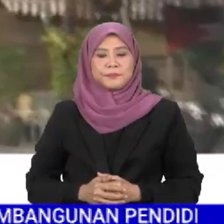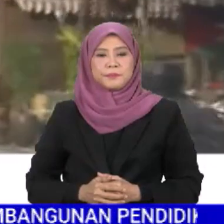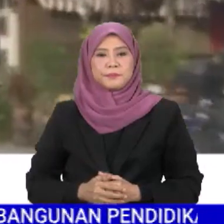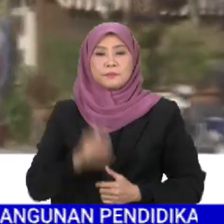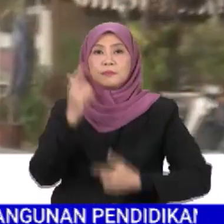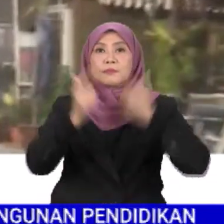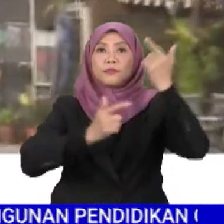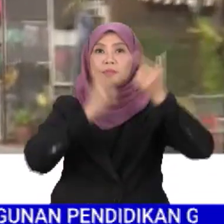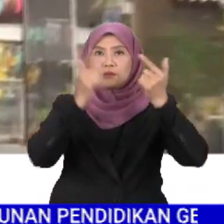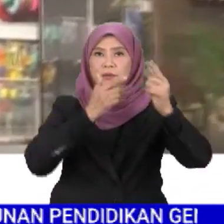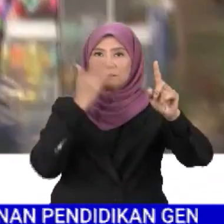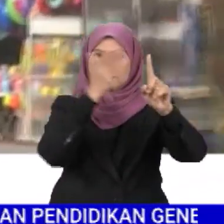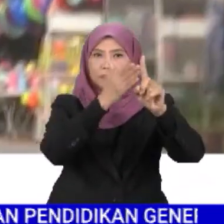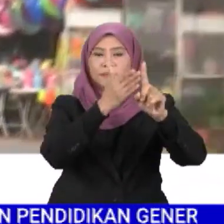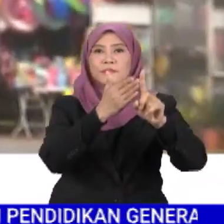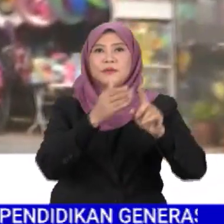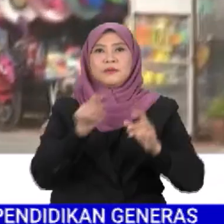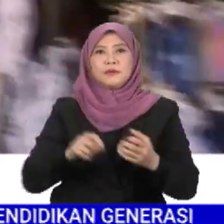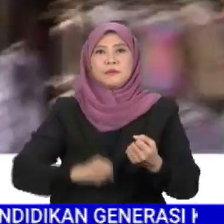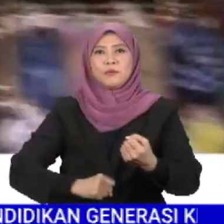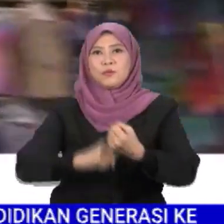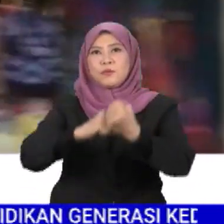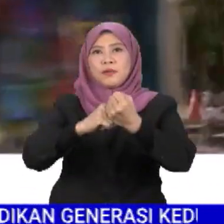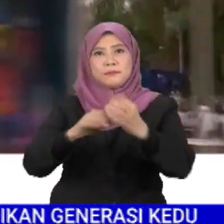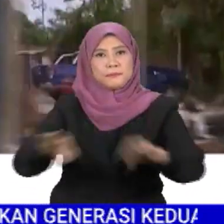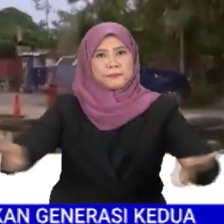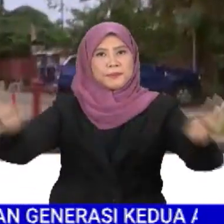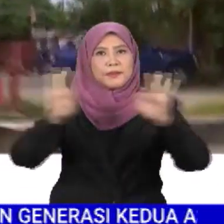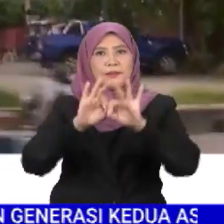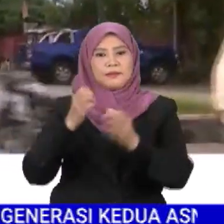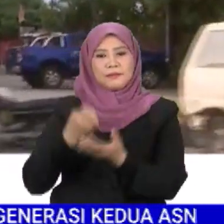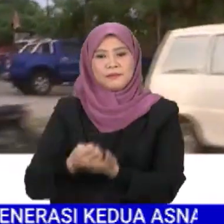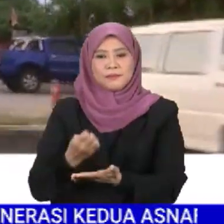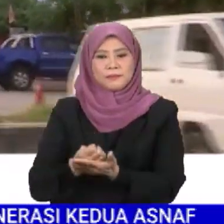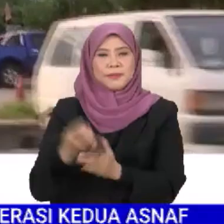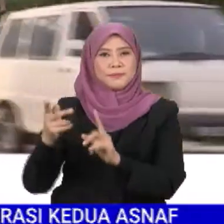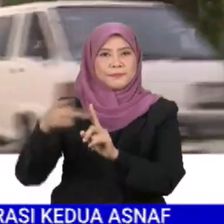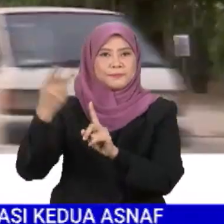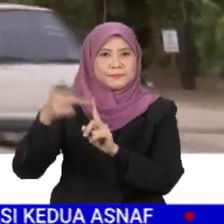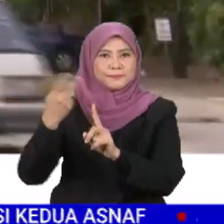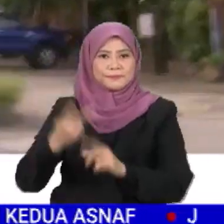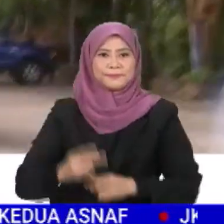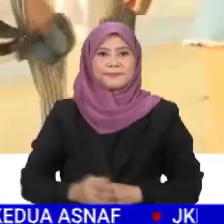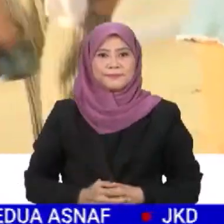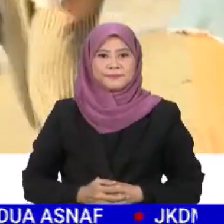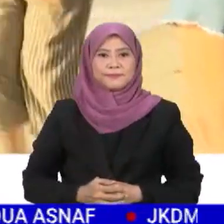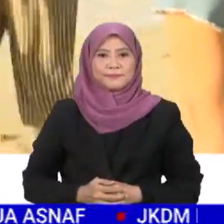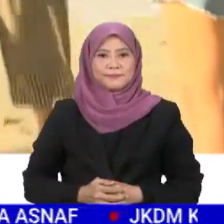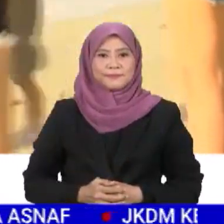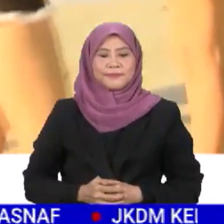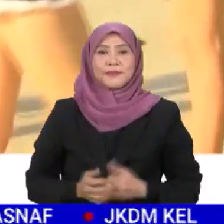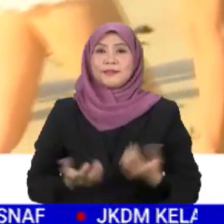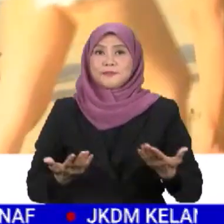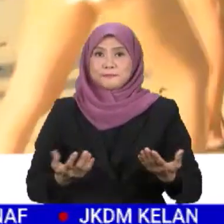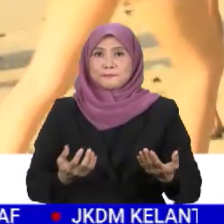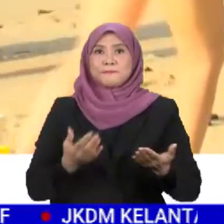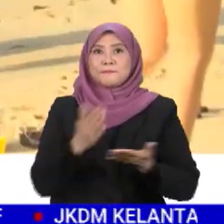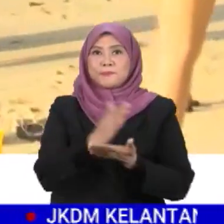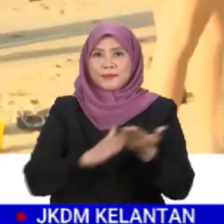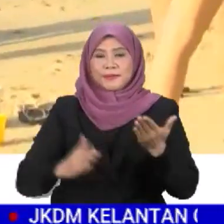Sektor pelancongan merupakan antara penyumbang terpenting kepada ekonomi Pulau Pinang. Sumbangan sektor